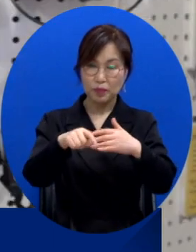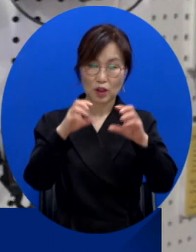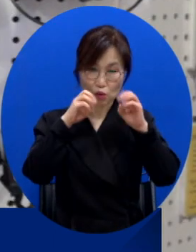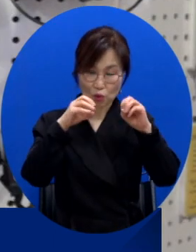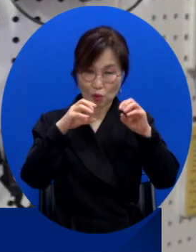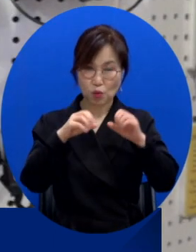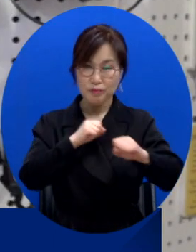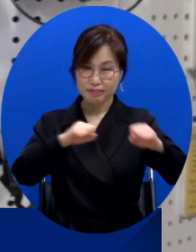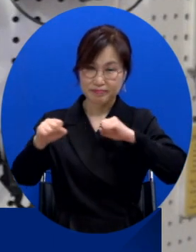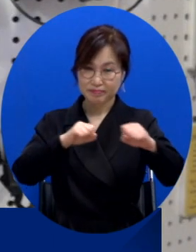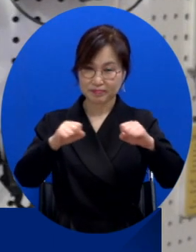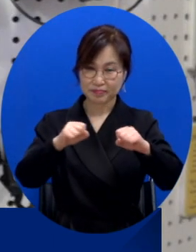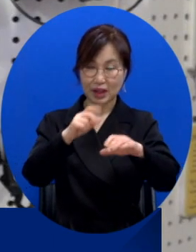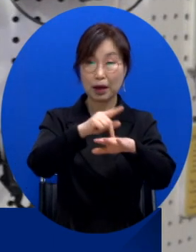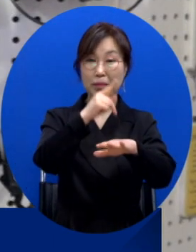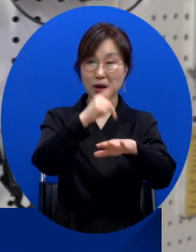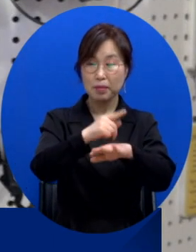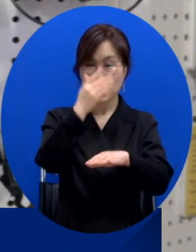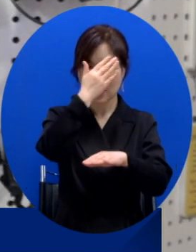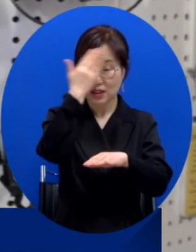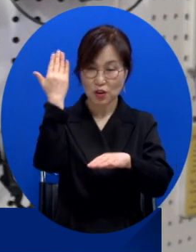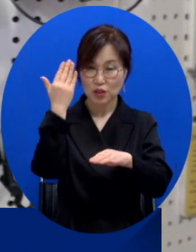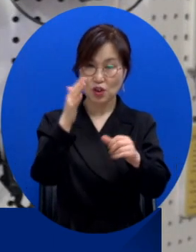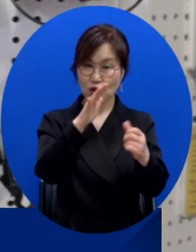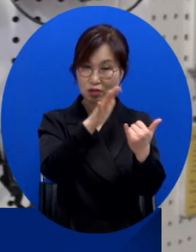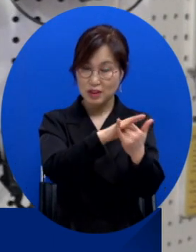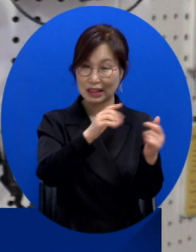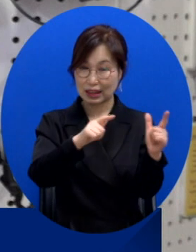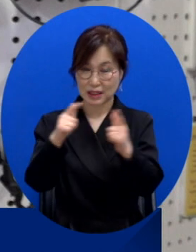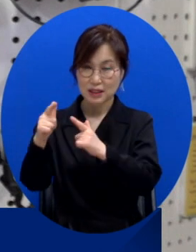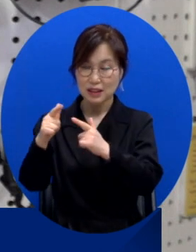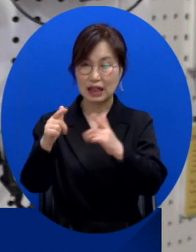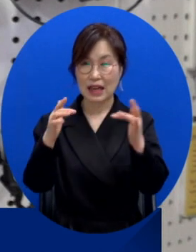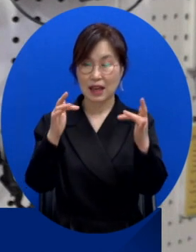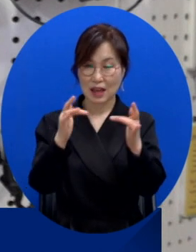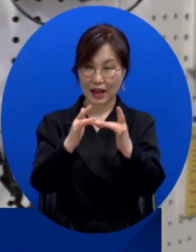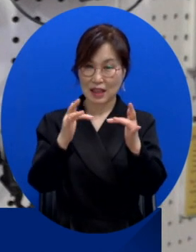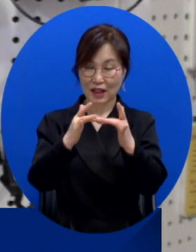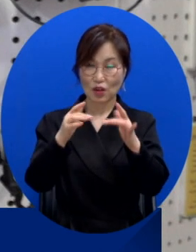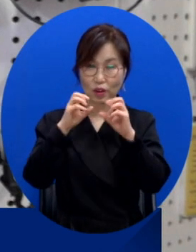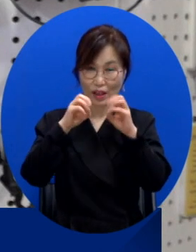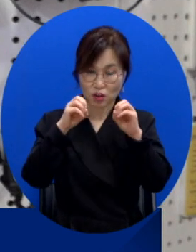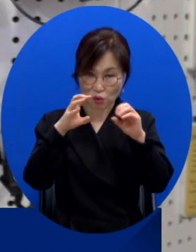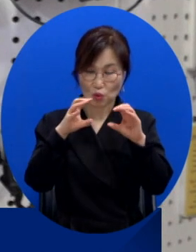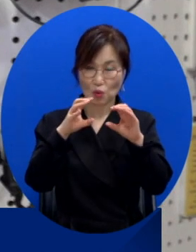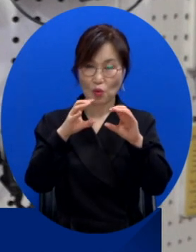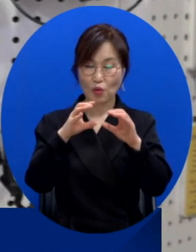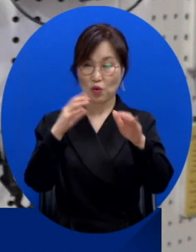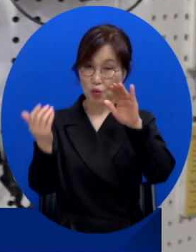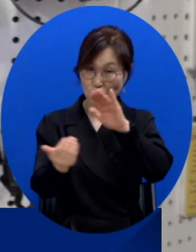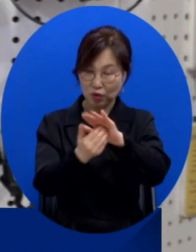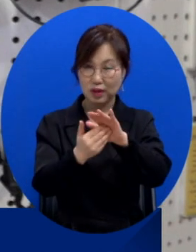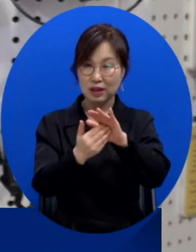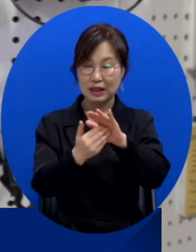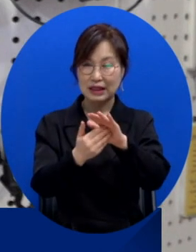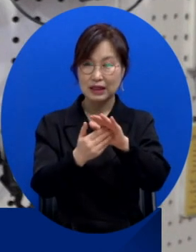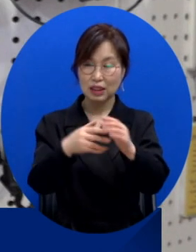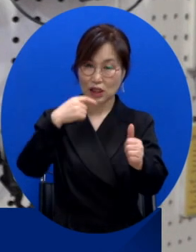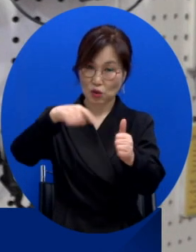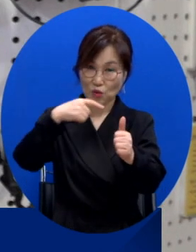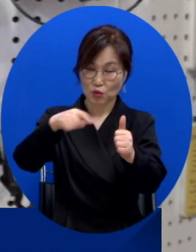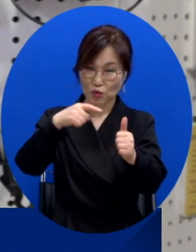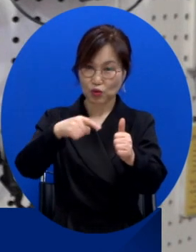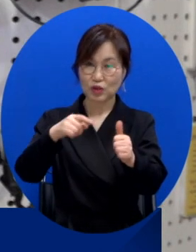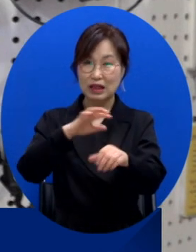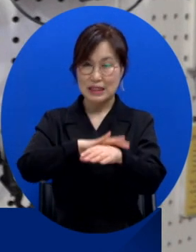이뤄가겠습니다. 필리핀 다음 세대들에게 미디어의 비전을 온전히 심어주고 키워가는 미디어 아카데미 사역을